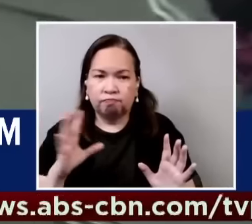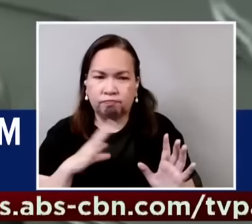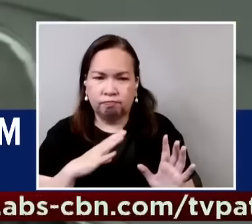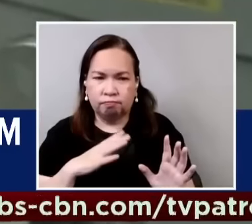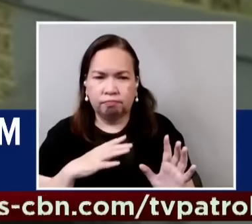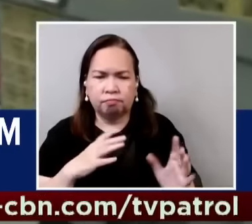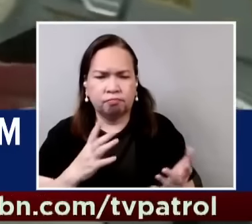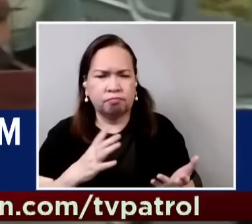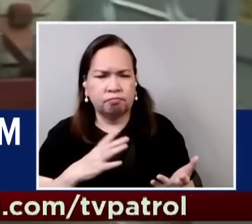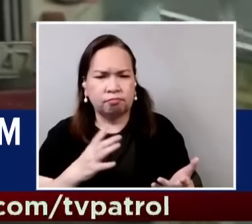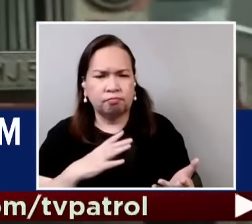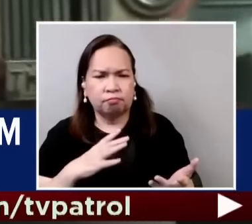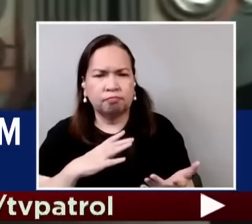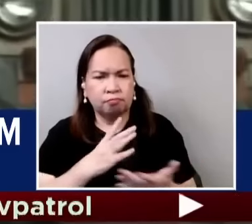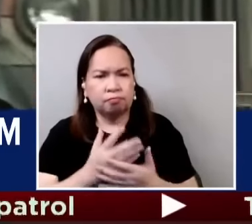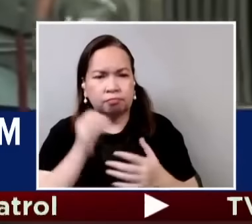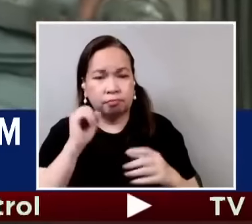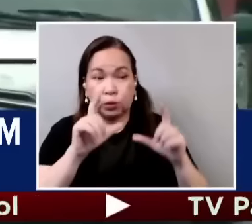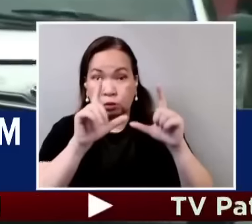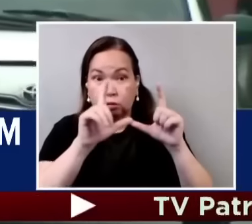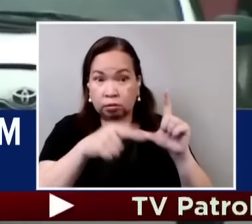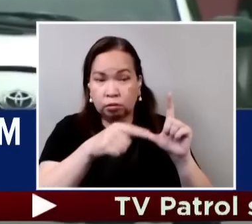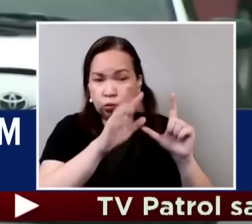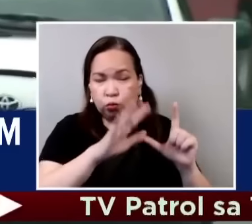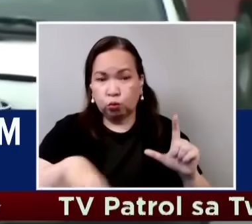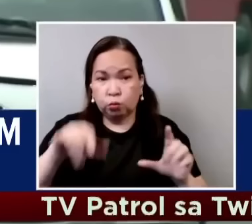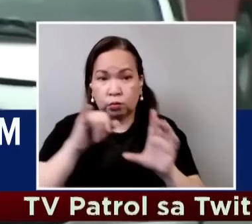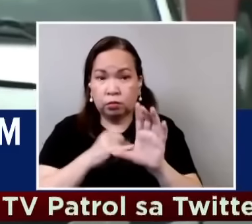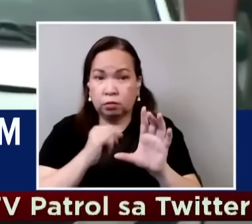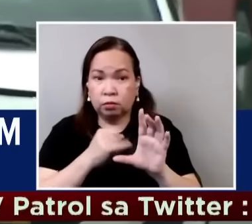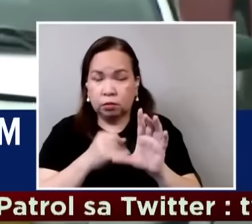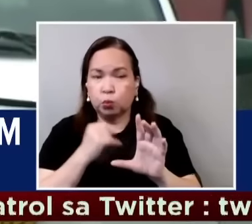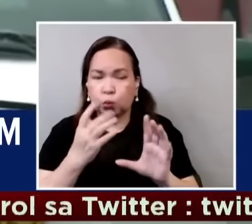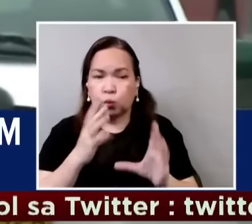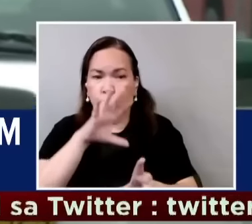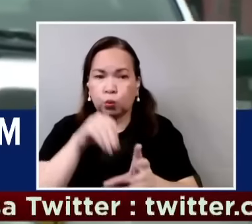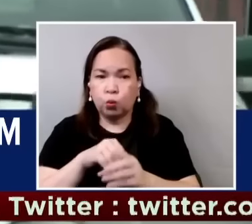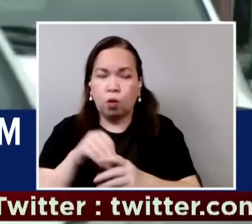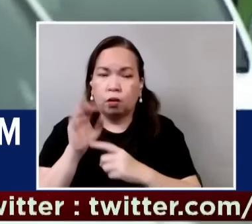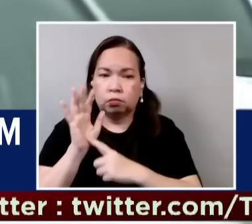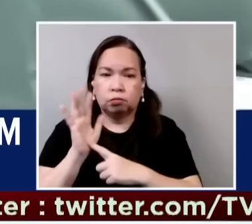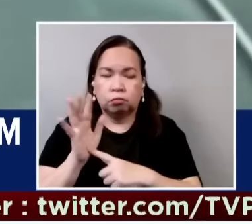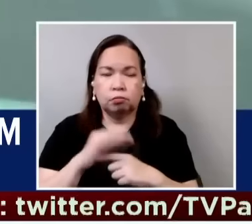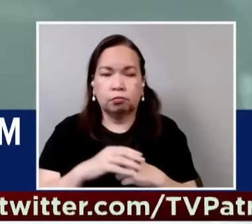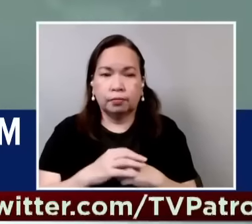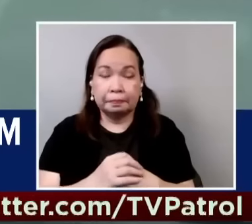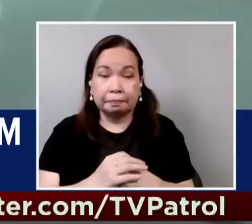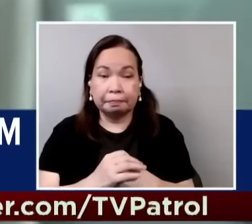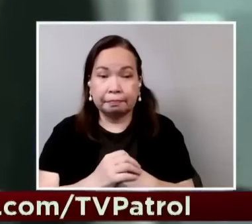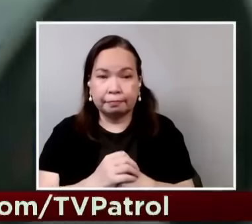magsuspende o magkansela ng prangkisa ng mga jeepney na sasali sa tigil pasada.